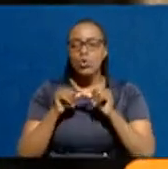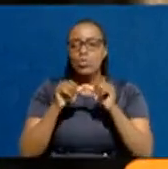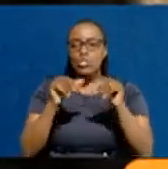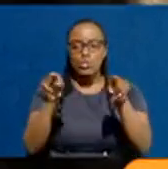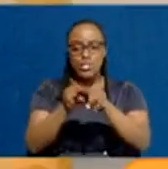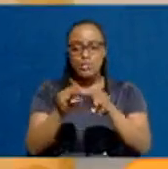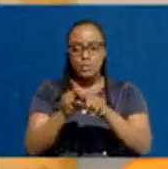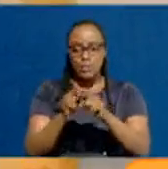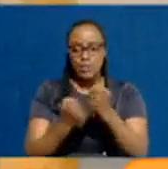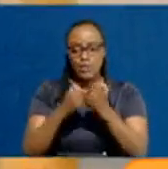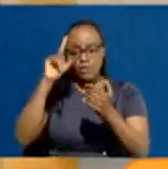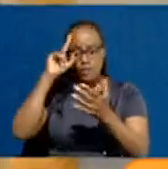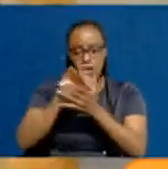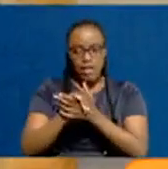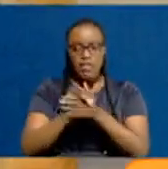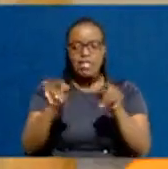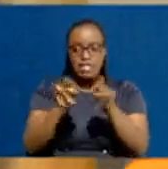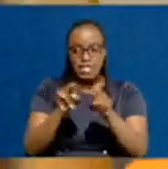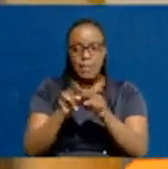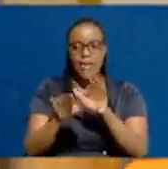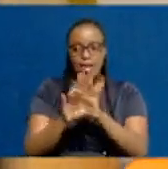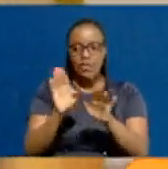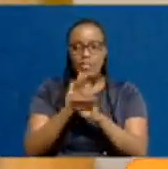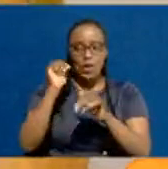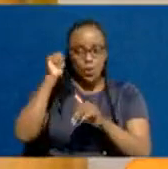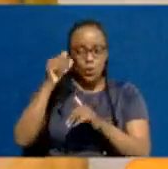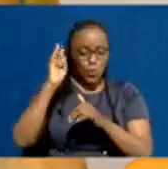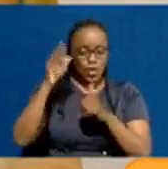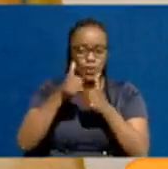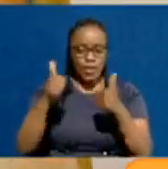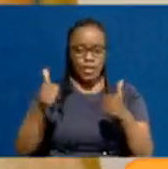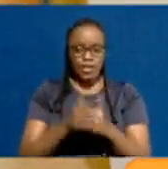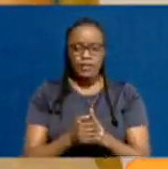moyo huo akiamini atarudi kuwa sawa.